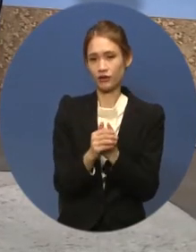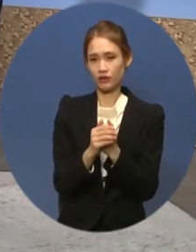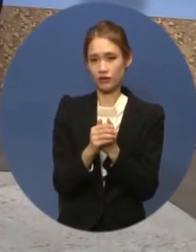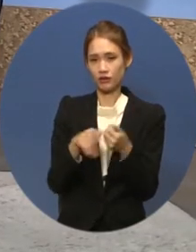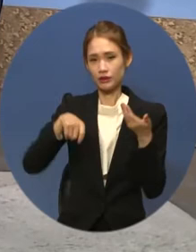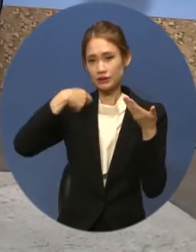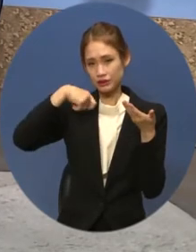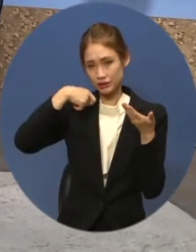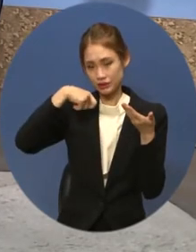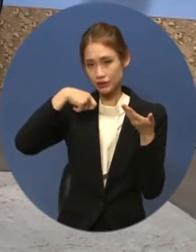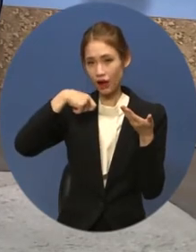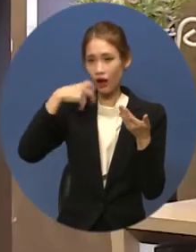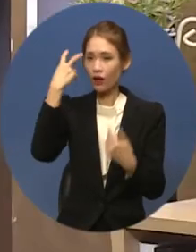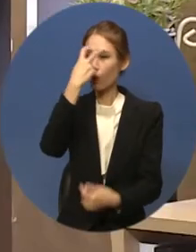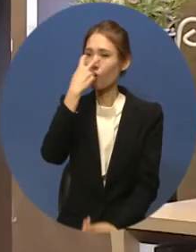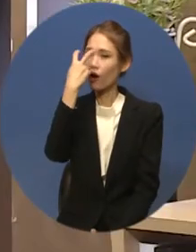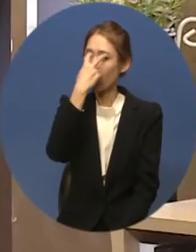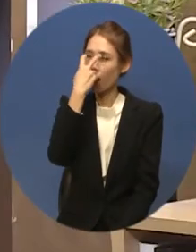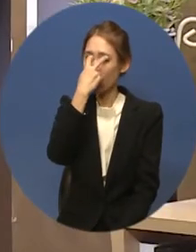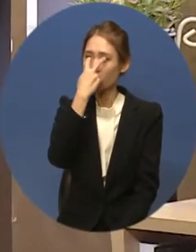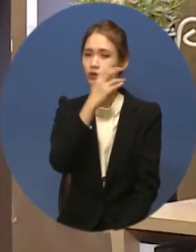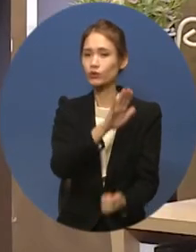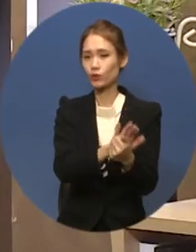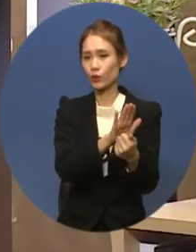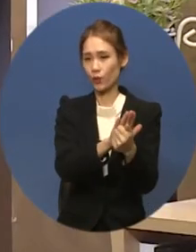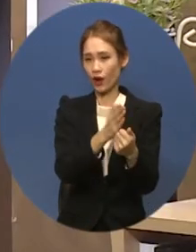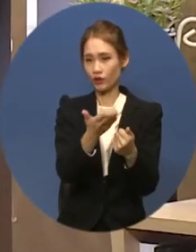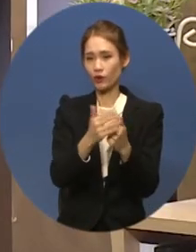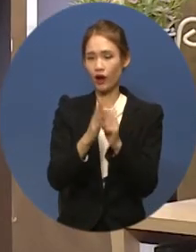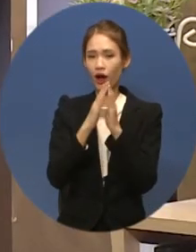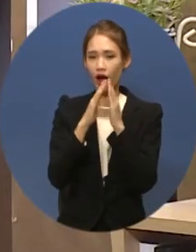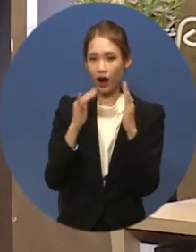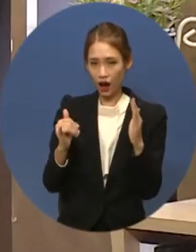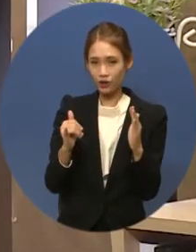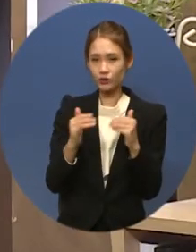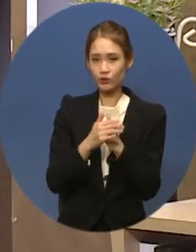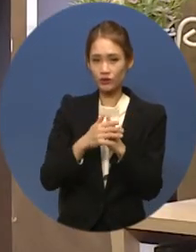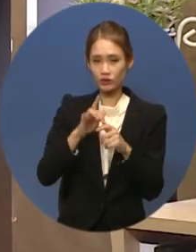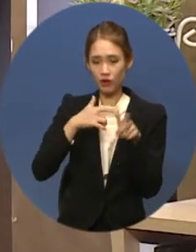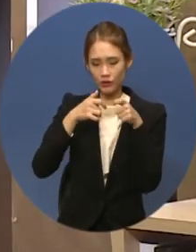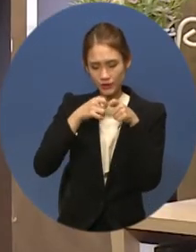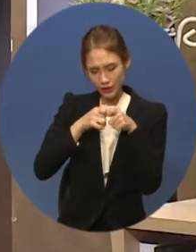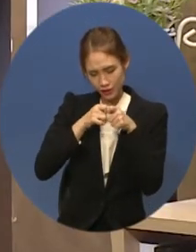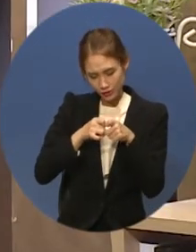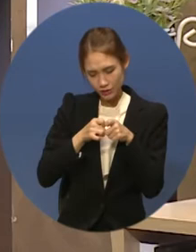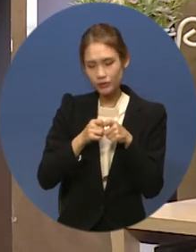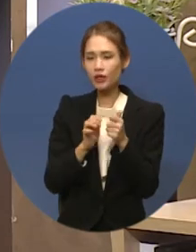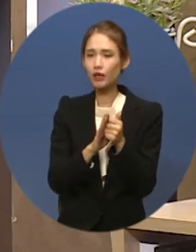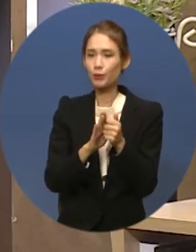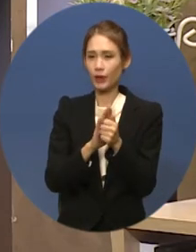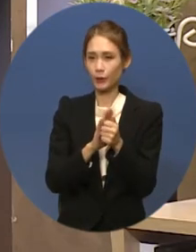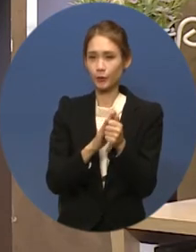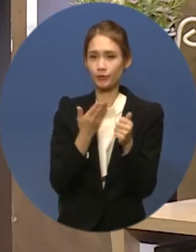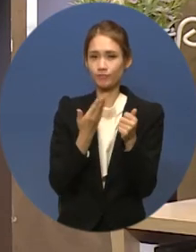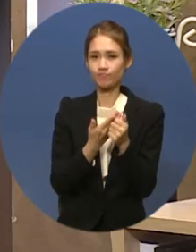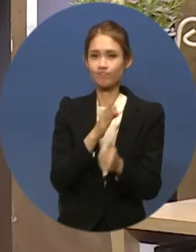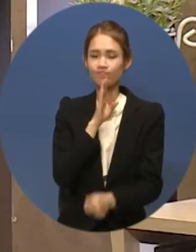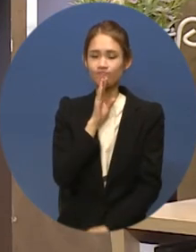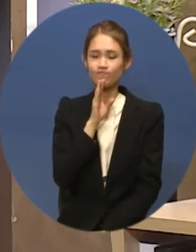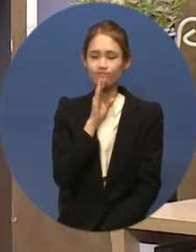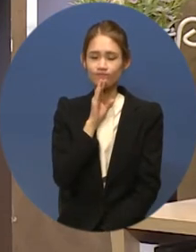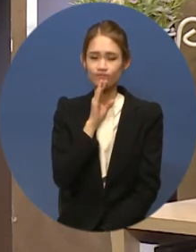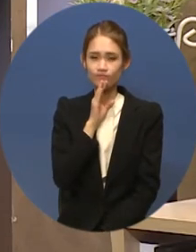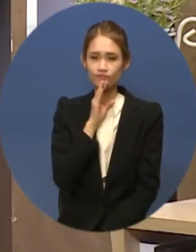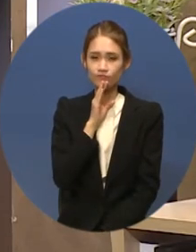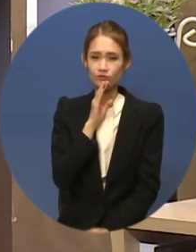식단관리 까지 하고 계신다 이렇게 이건 저 8가지 예 세심한 배려를 하고 계셨는데요 보니깐 이